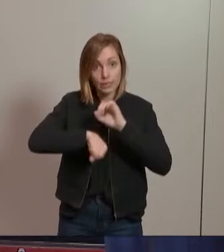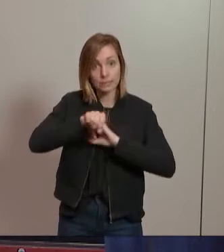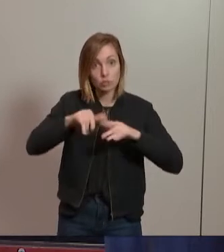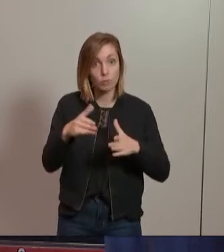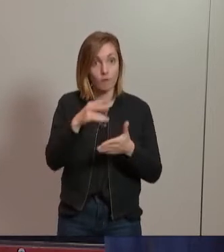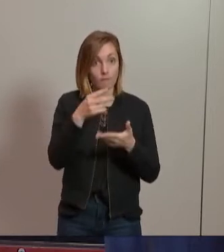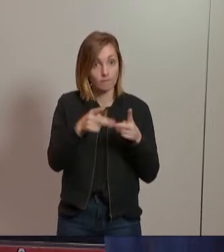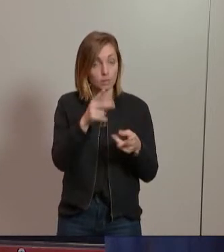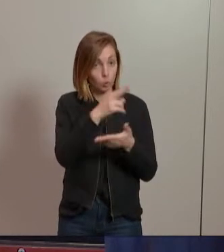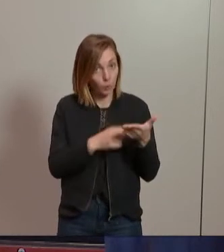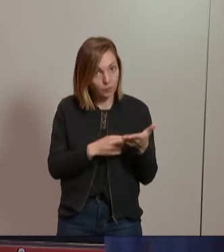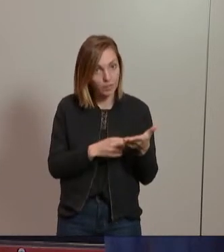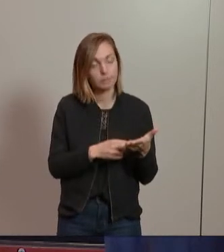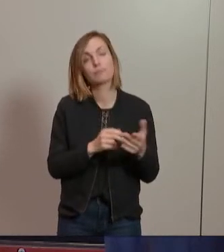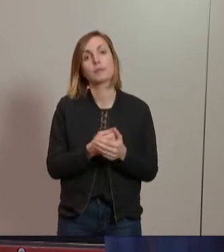Mais l'article